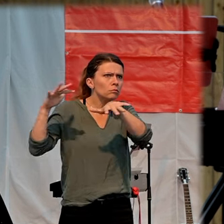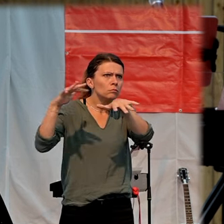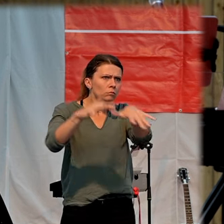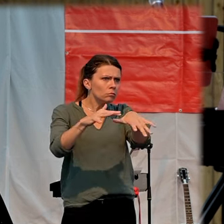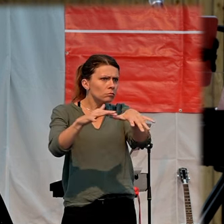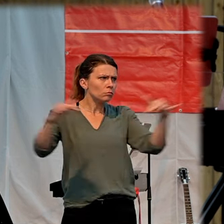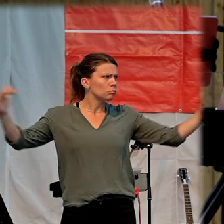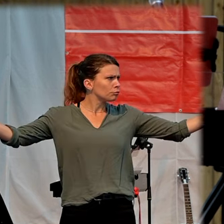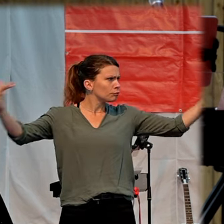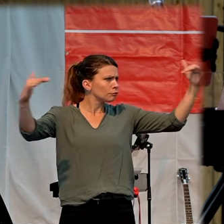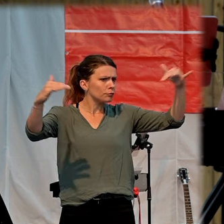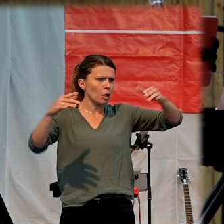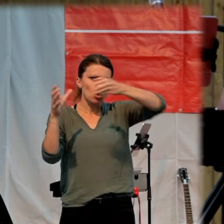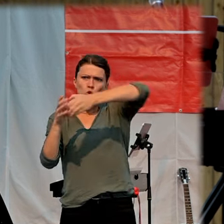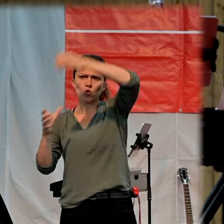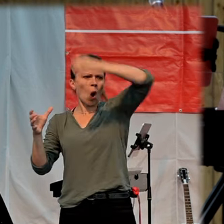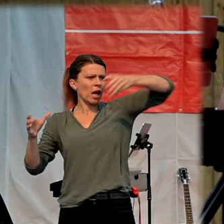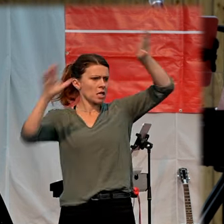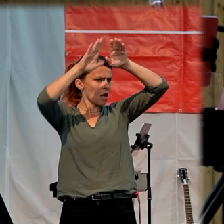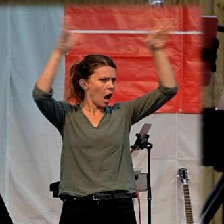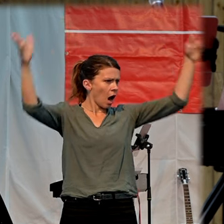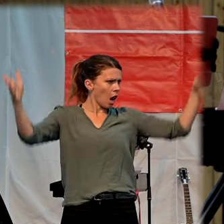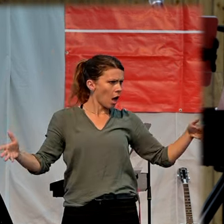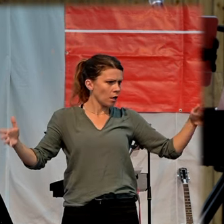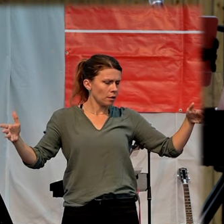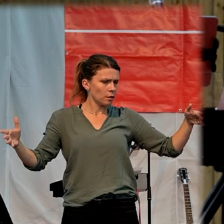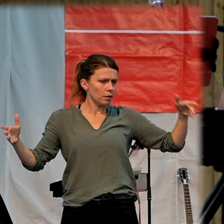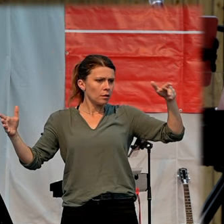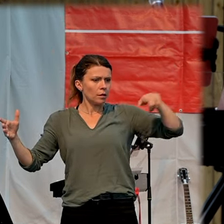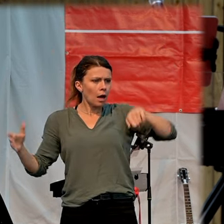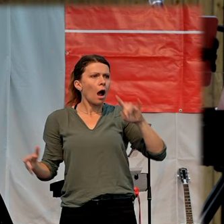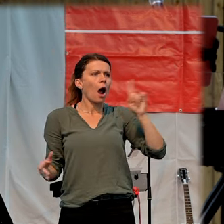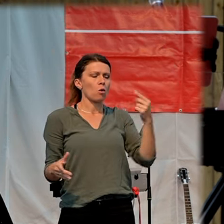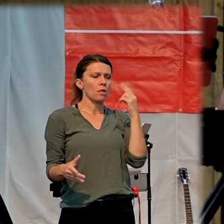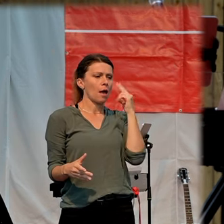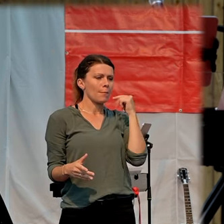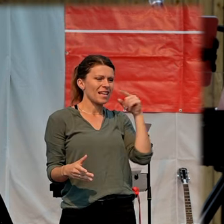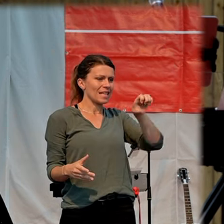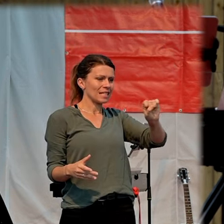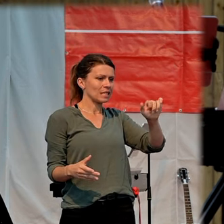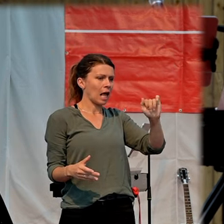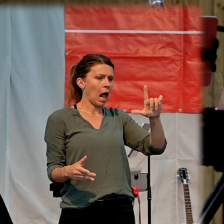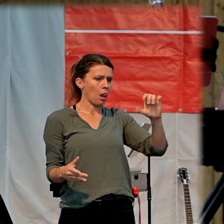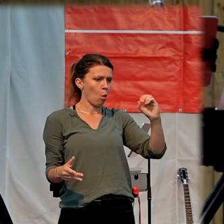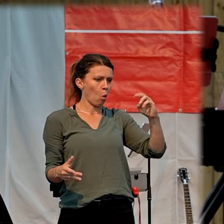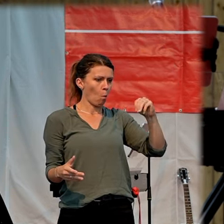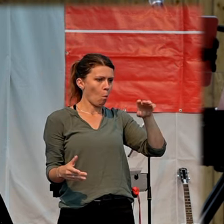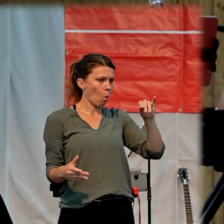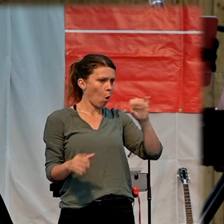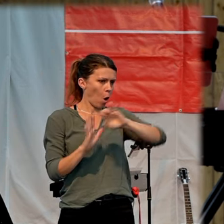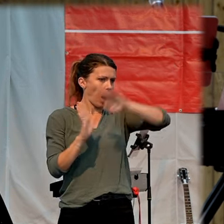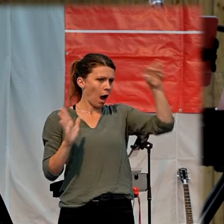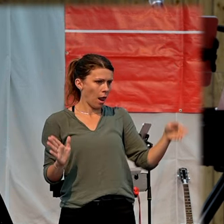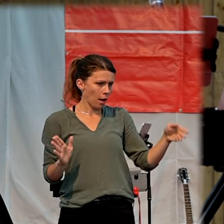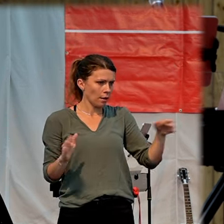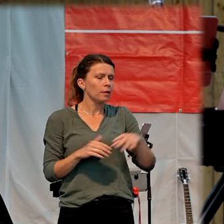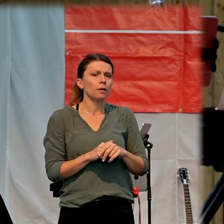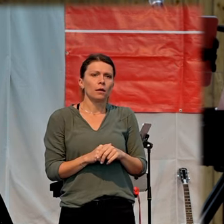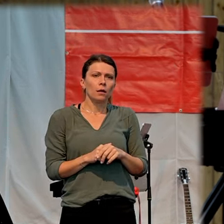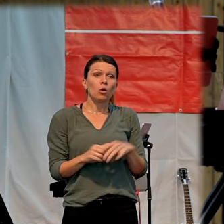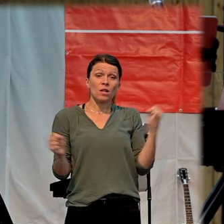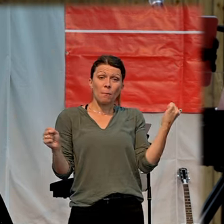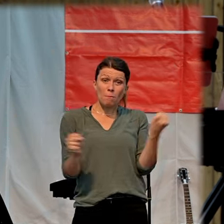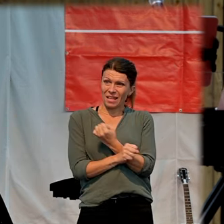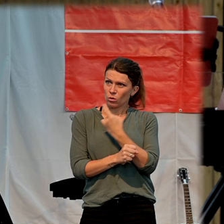der Säulenhalle, die Salomons Halle genannt wird. Und als Petrus sah, sprach er